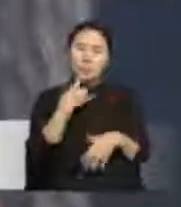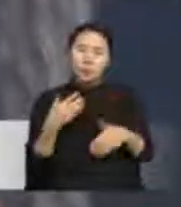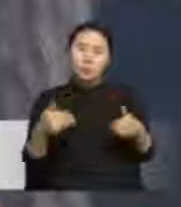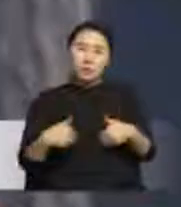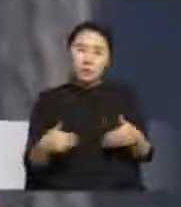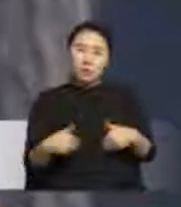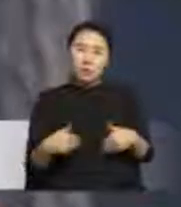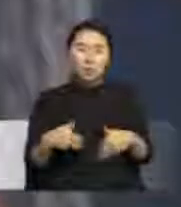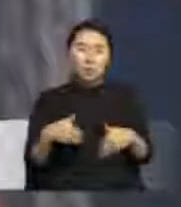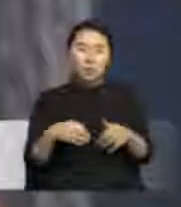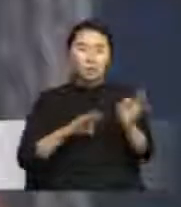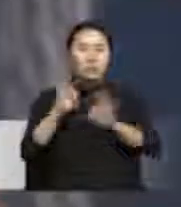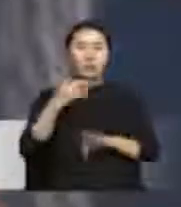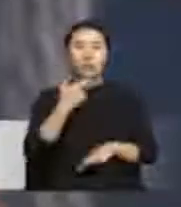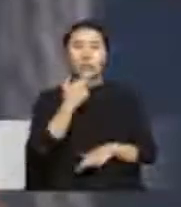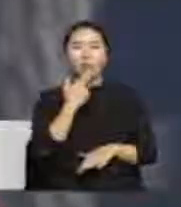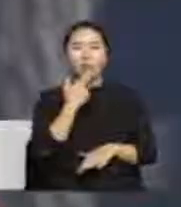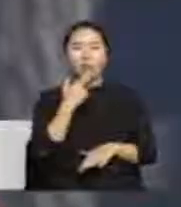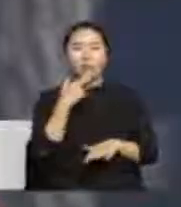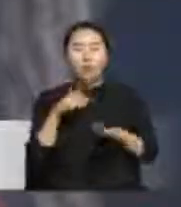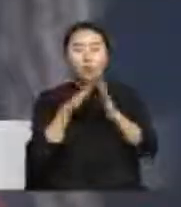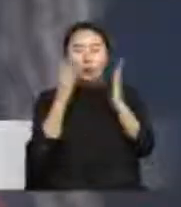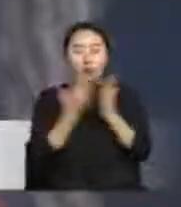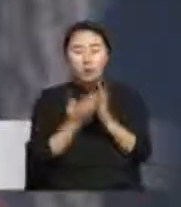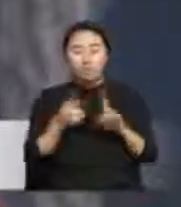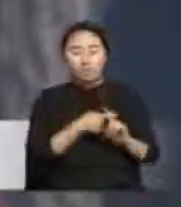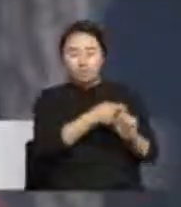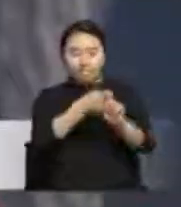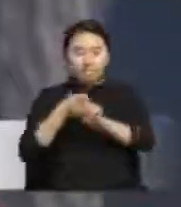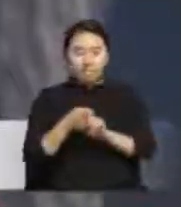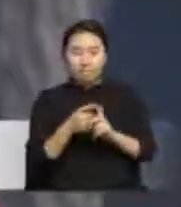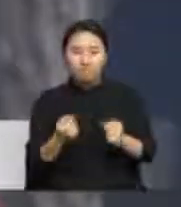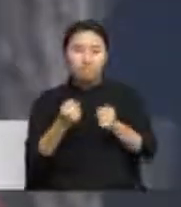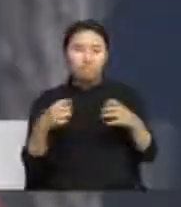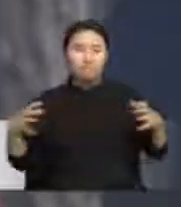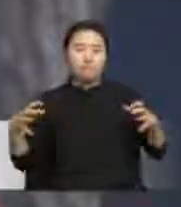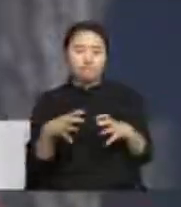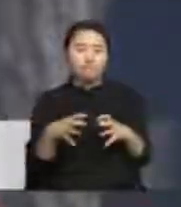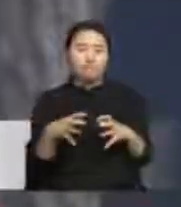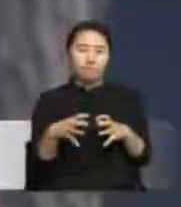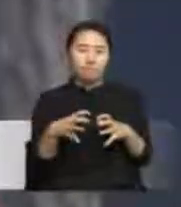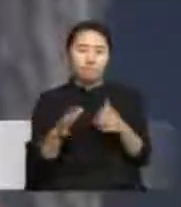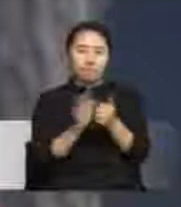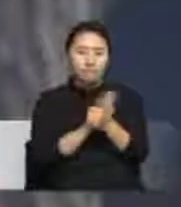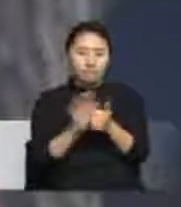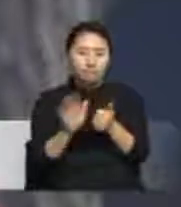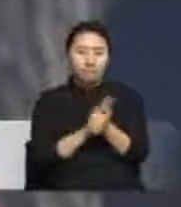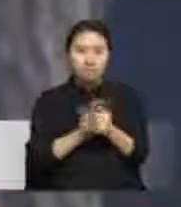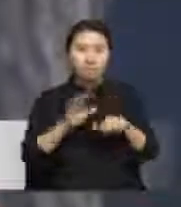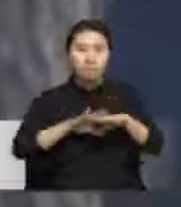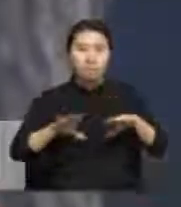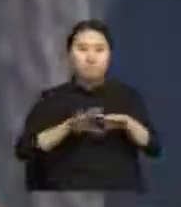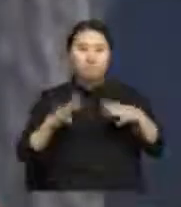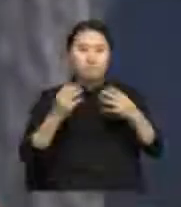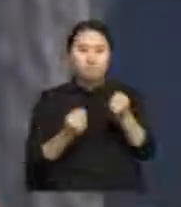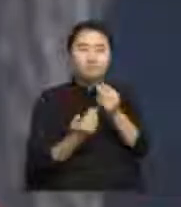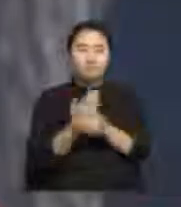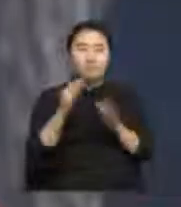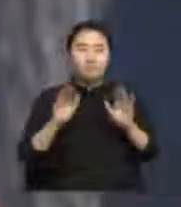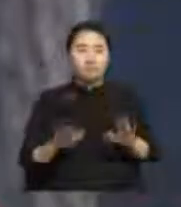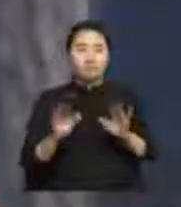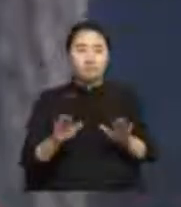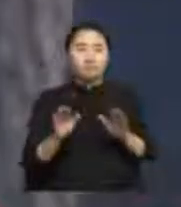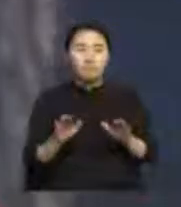수 있는 그런 사고가 없습니다. 결국은 여러 유관기관이 합심해서 처리해야 되는 그런 상황이 많이 발생하는데